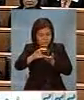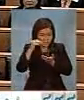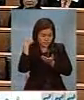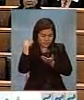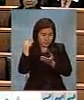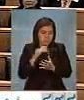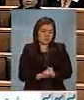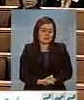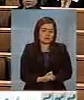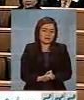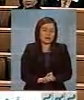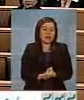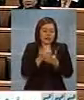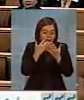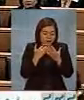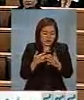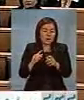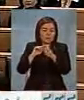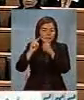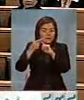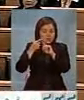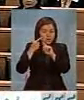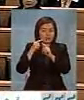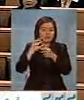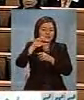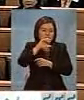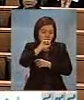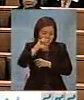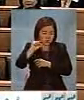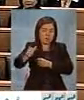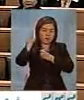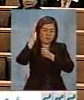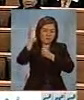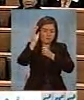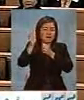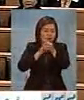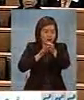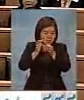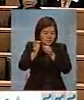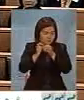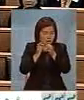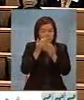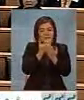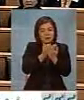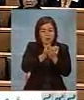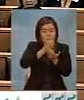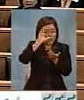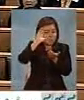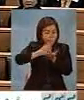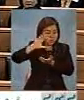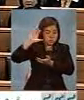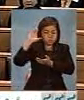านมีเพื่อนสมาชิกหลายท่านอภิปรายว่างบประมาณจำนวนมากที่ลงไป